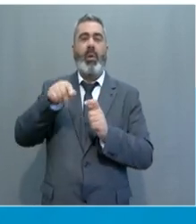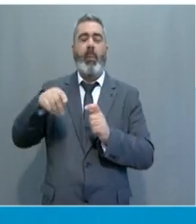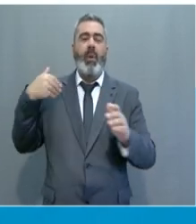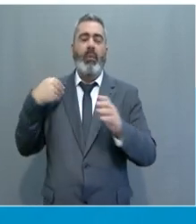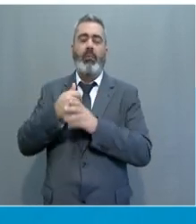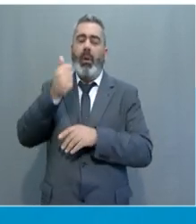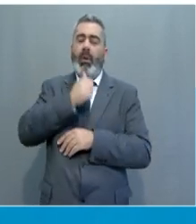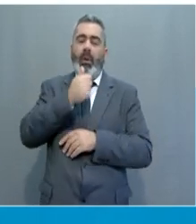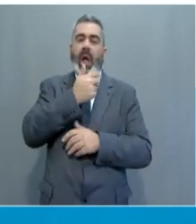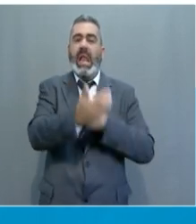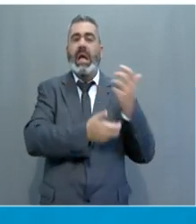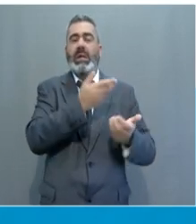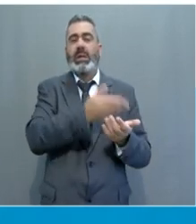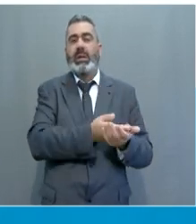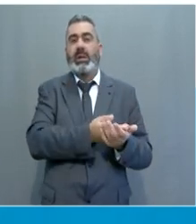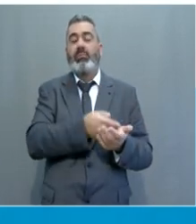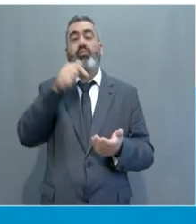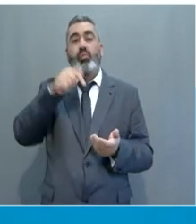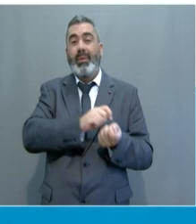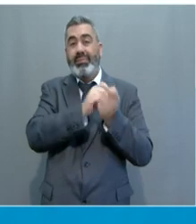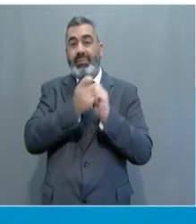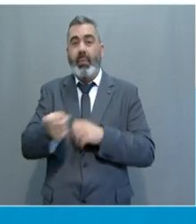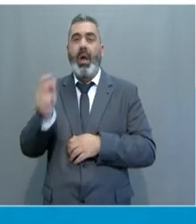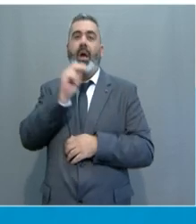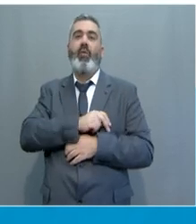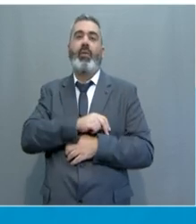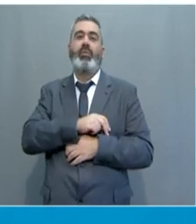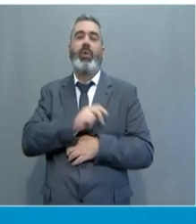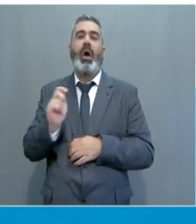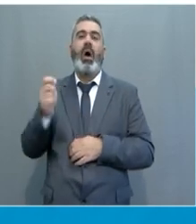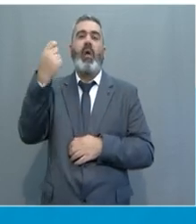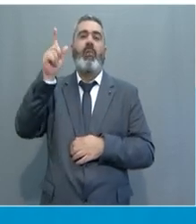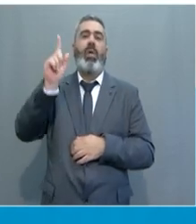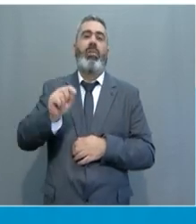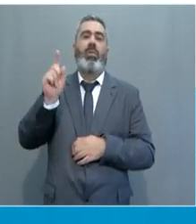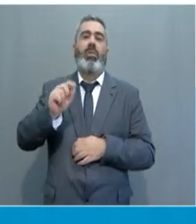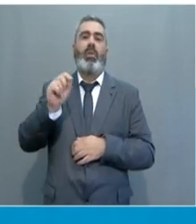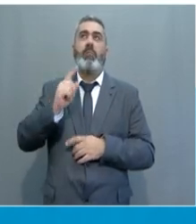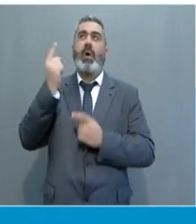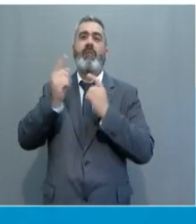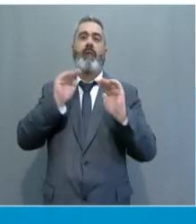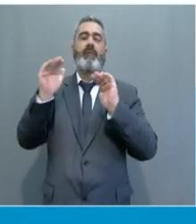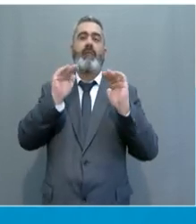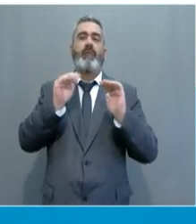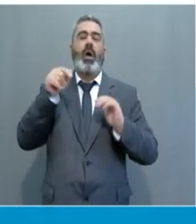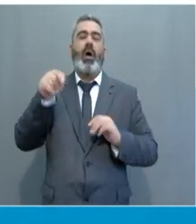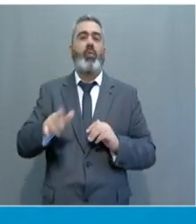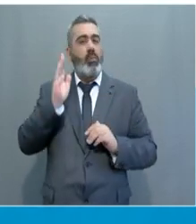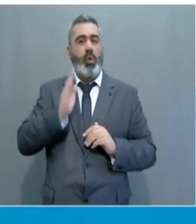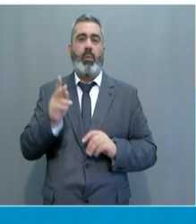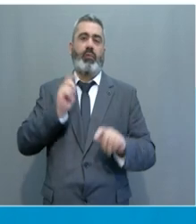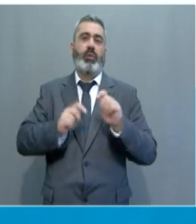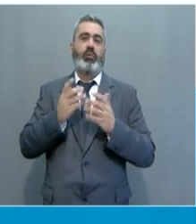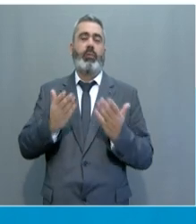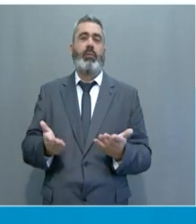ταλαιπωρηθεί από το Λιγνίτη να μπορούν επιτέλους να έχουν το όφελος από τη φτηνή πράσινη ενέργεια την οποία μπορούμε να παράγουμε. Αυτού